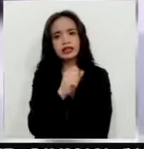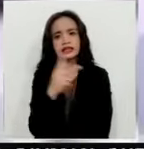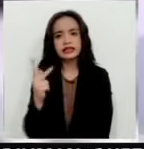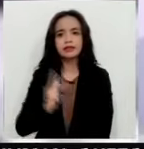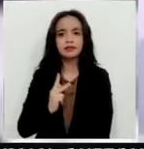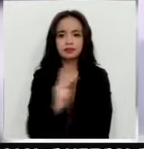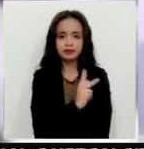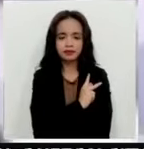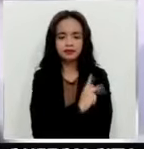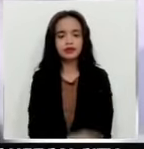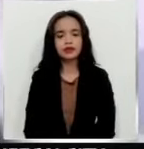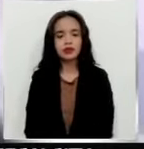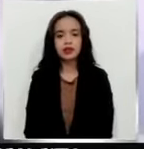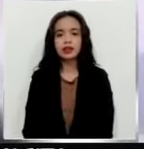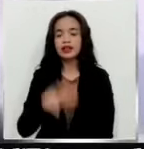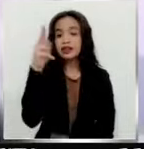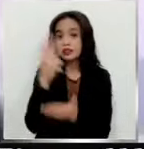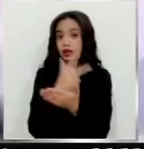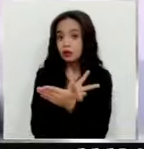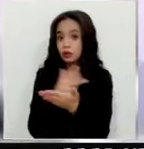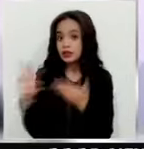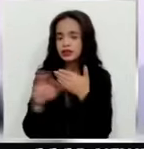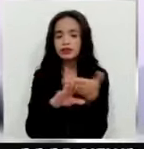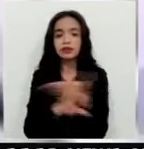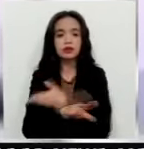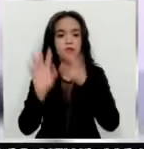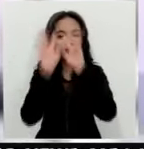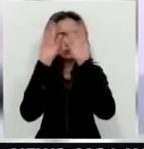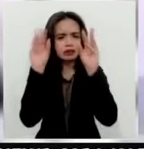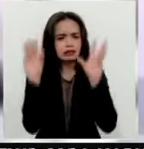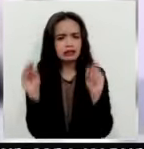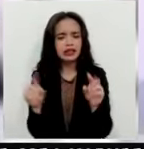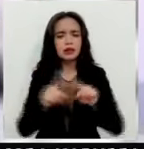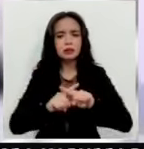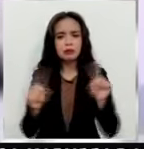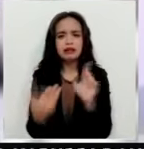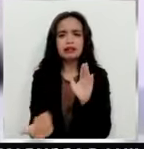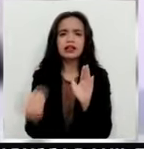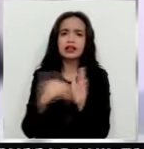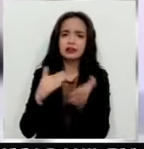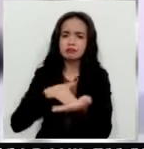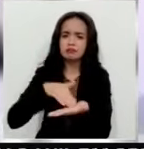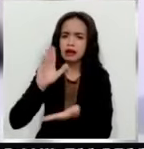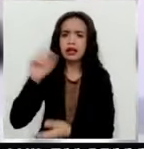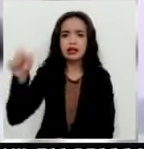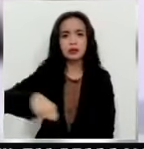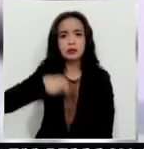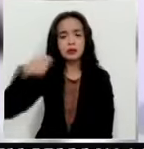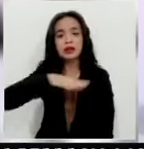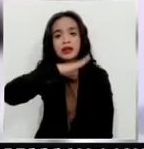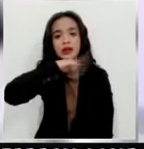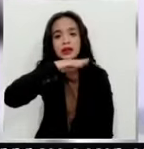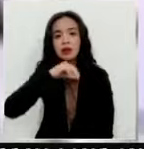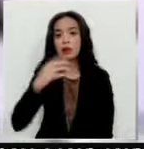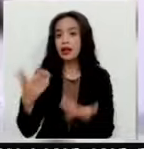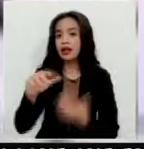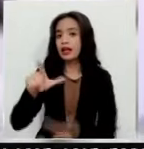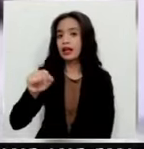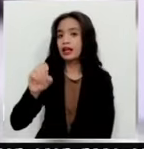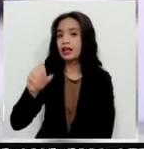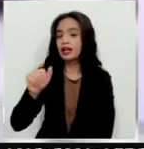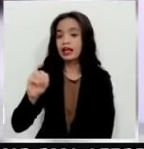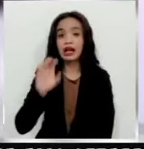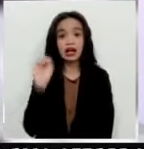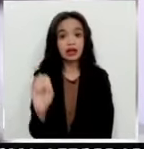Halos tatlong linggo pa bago magpasko pero nagmahal na po ang lechon sa sikat na bilihan sa La Loma. E kung magkano, alamin